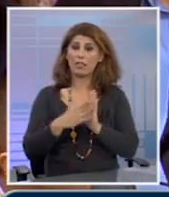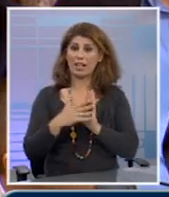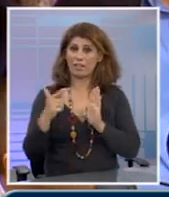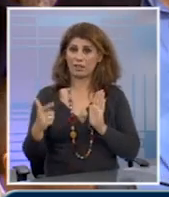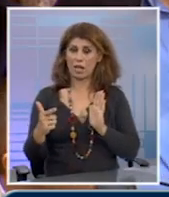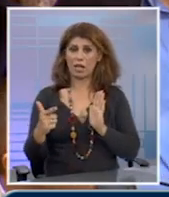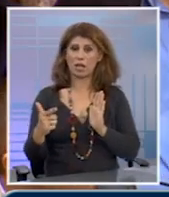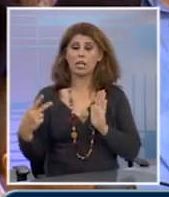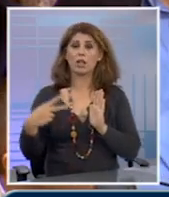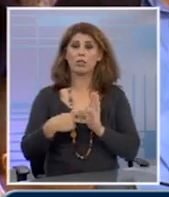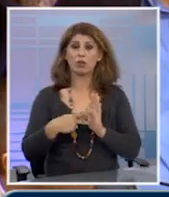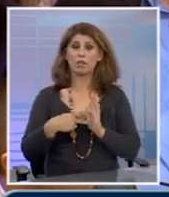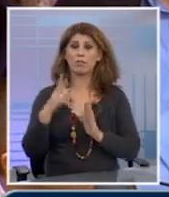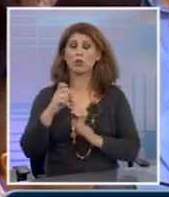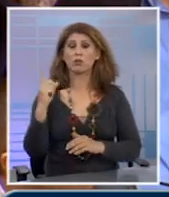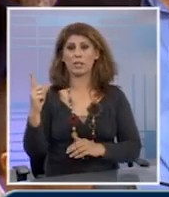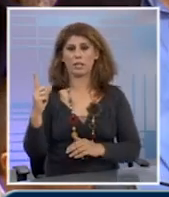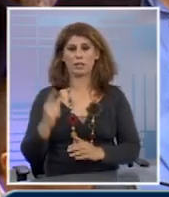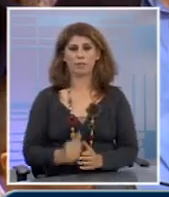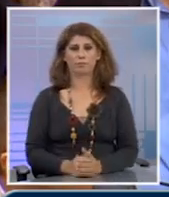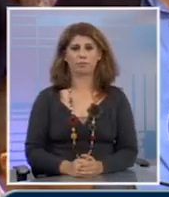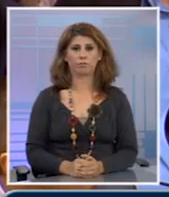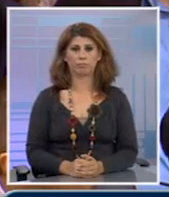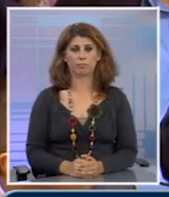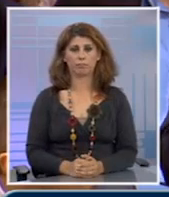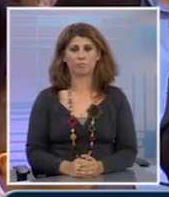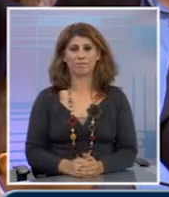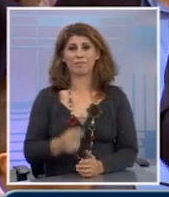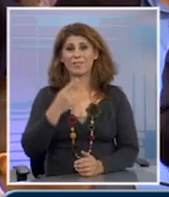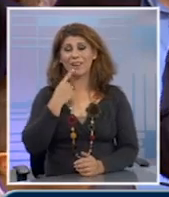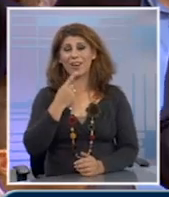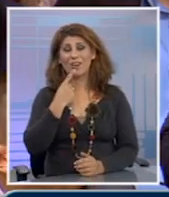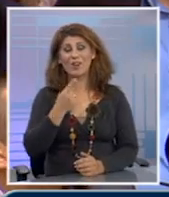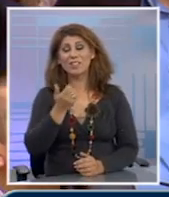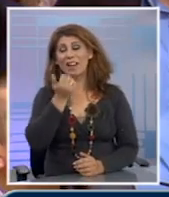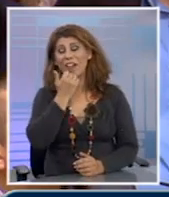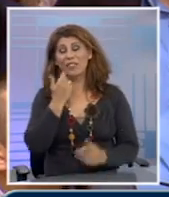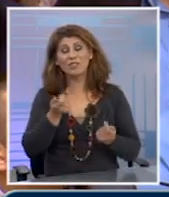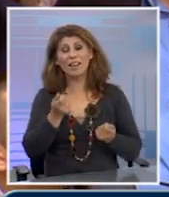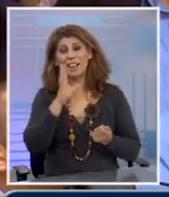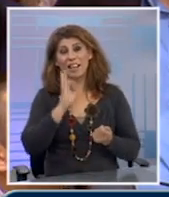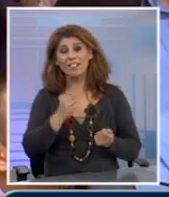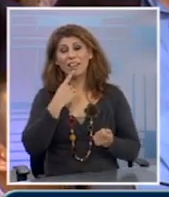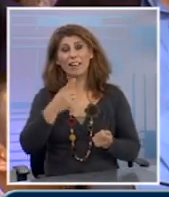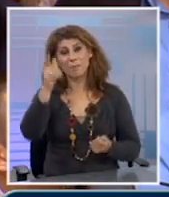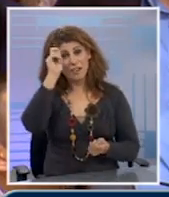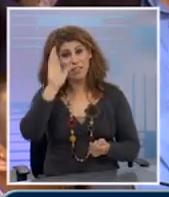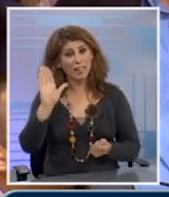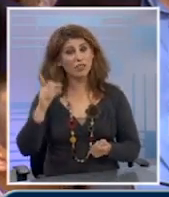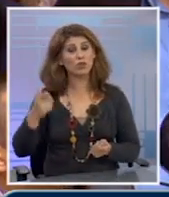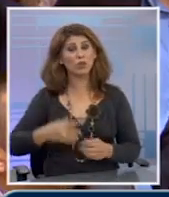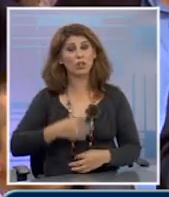2017 2021 γλώ τα λανθάνουσα τα λυθή λέγει η ομολογία ότι ο